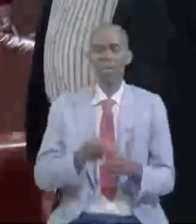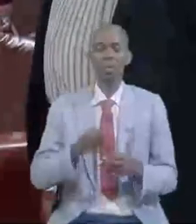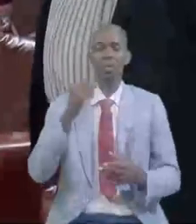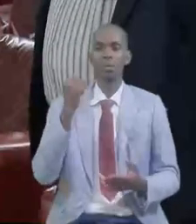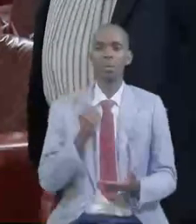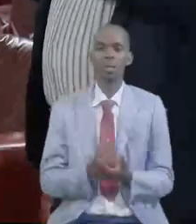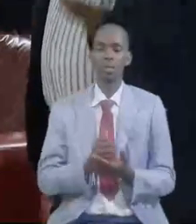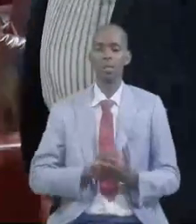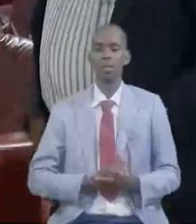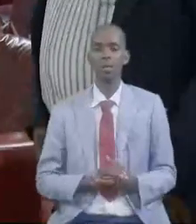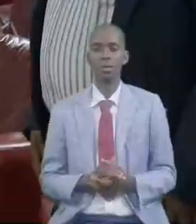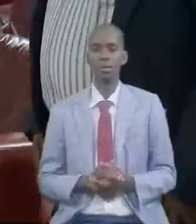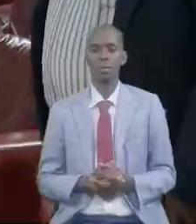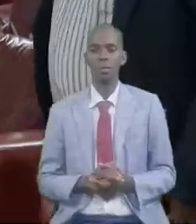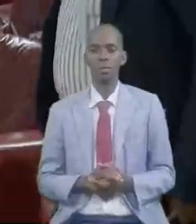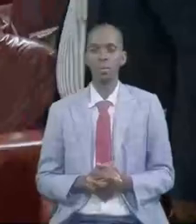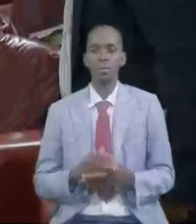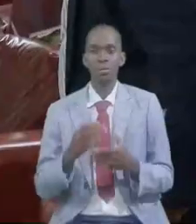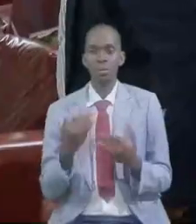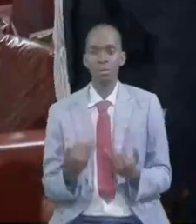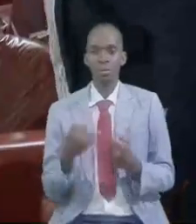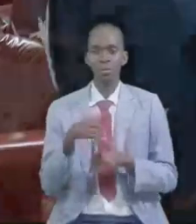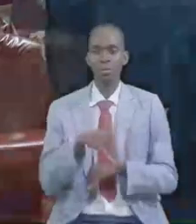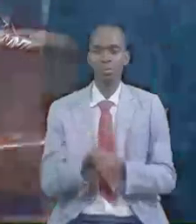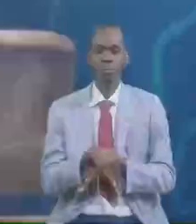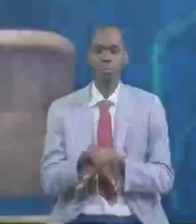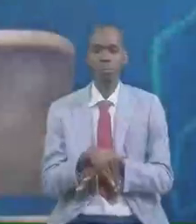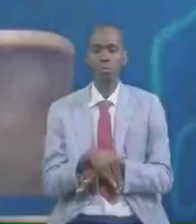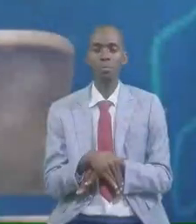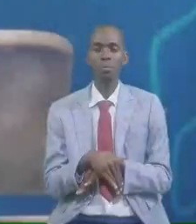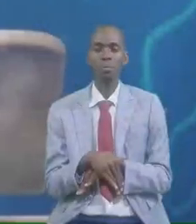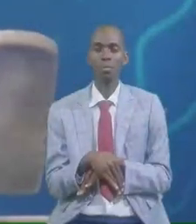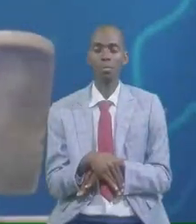Jésus. Ce soir,